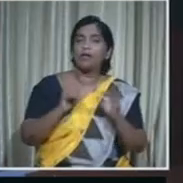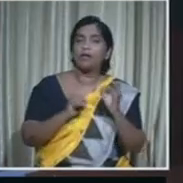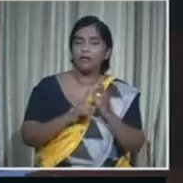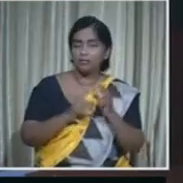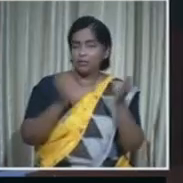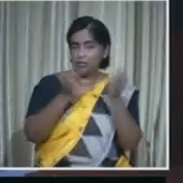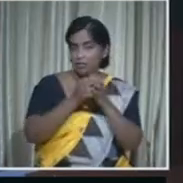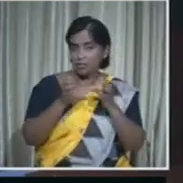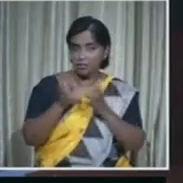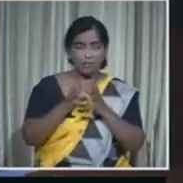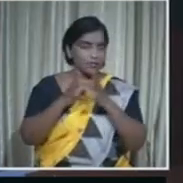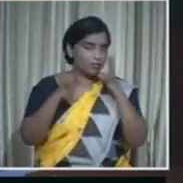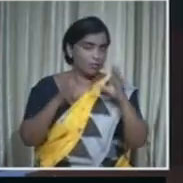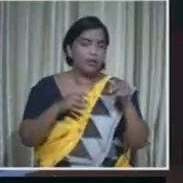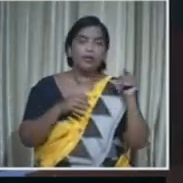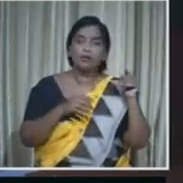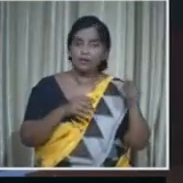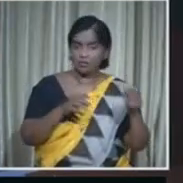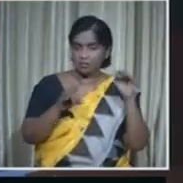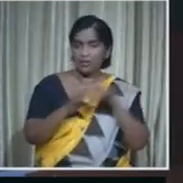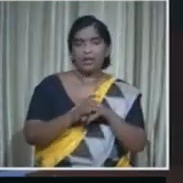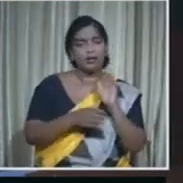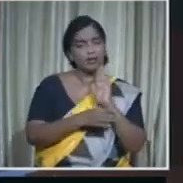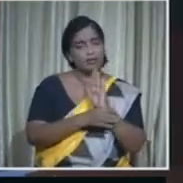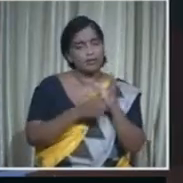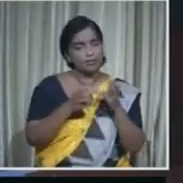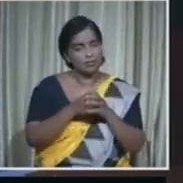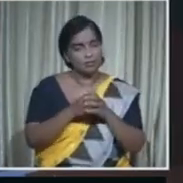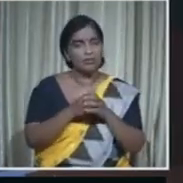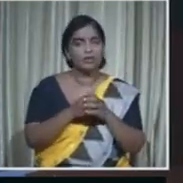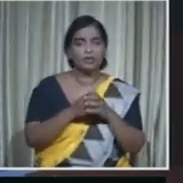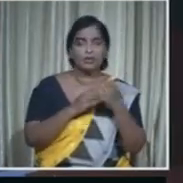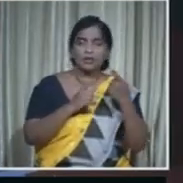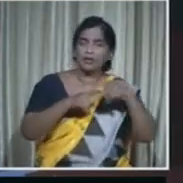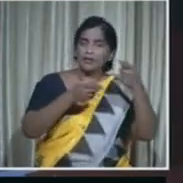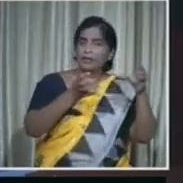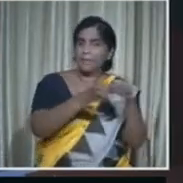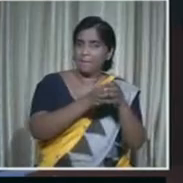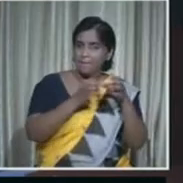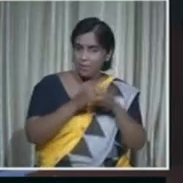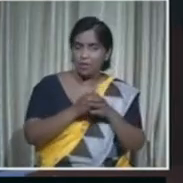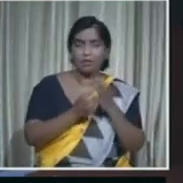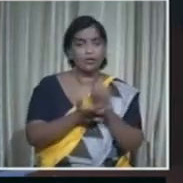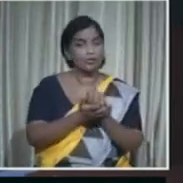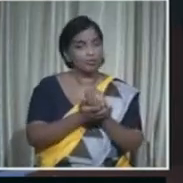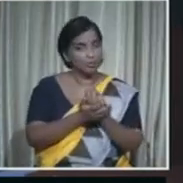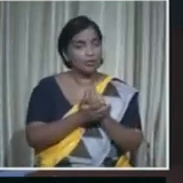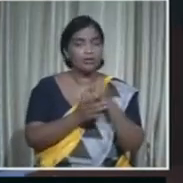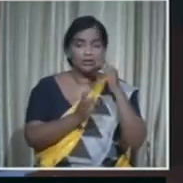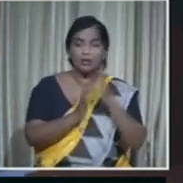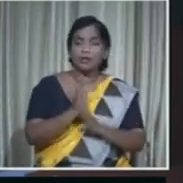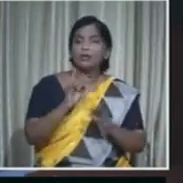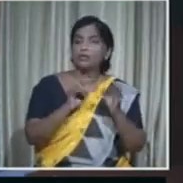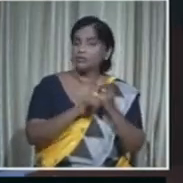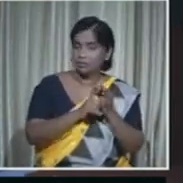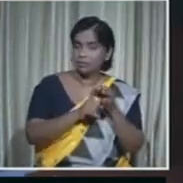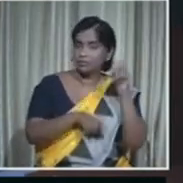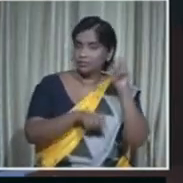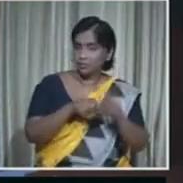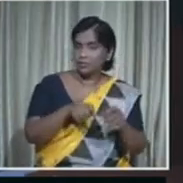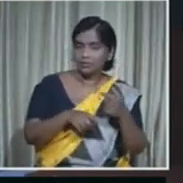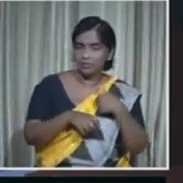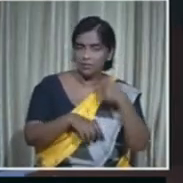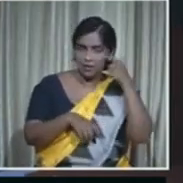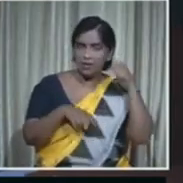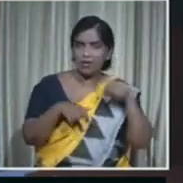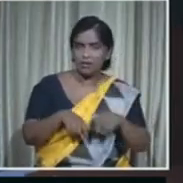ගණනාවක් ඒක ඇතුළේනේ ශ්‍රී ලංකා නිදහස් පක්ෂය අනිකුත් පක්ෂ සහ පොදු ජන පෙරමුණේම සමහර මන්ත්‍රීවරු කණ්ඩායමක් මා හිතන්නේ මේ